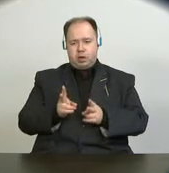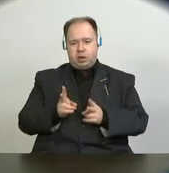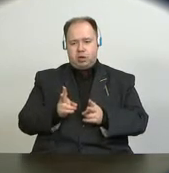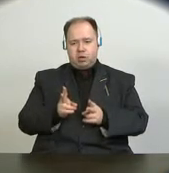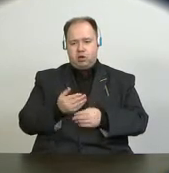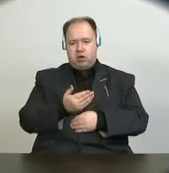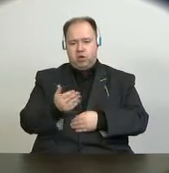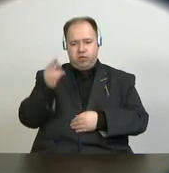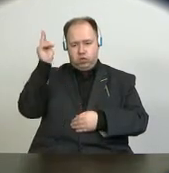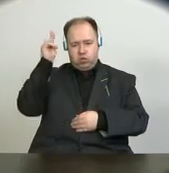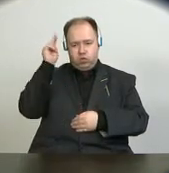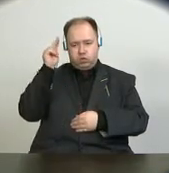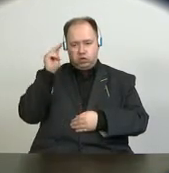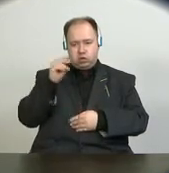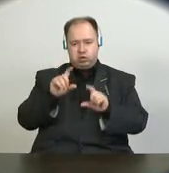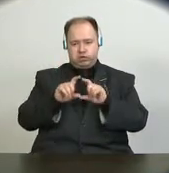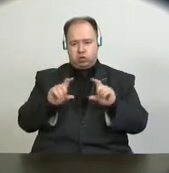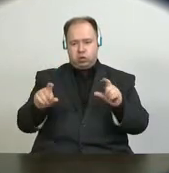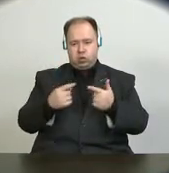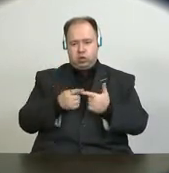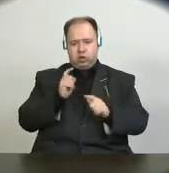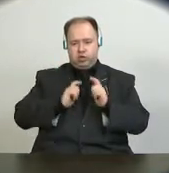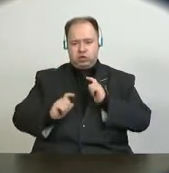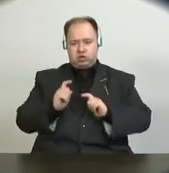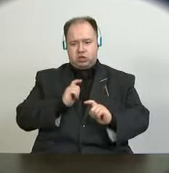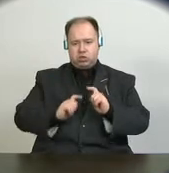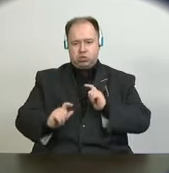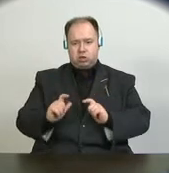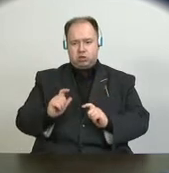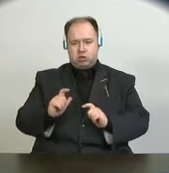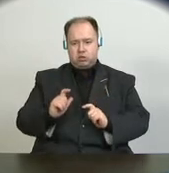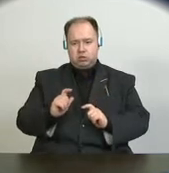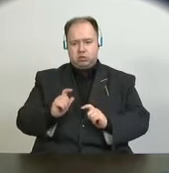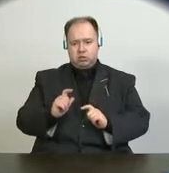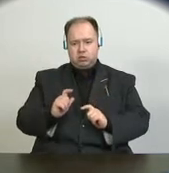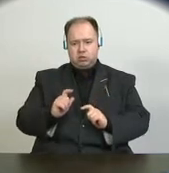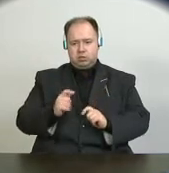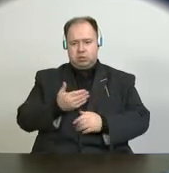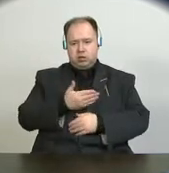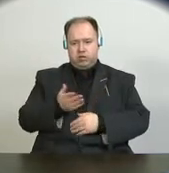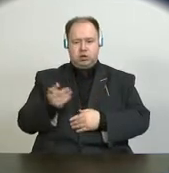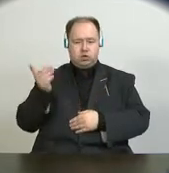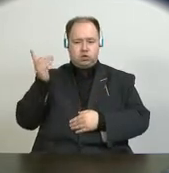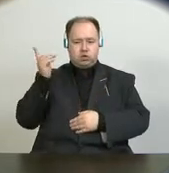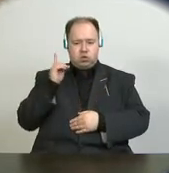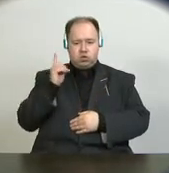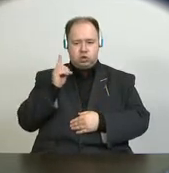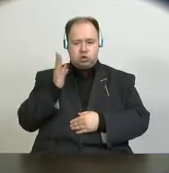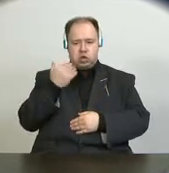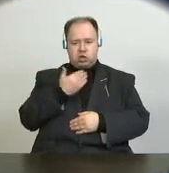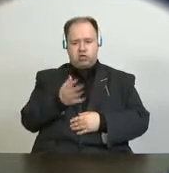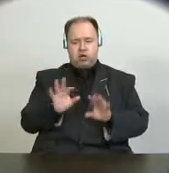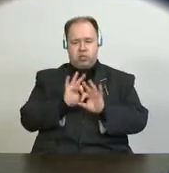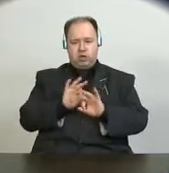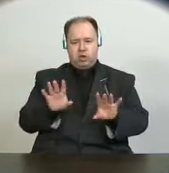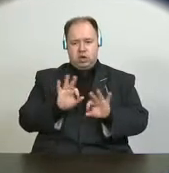вы учитесь в основном там школе или в институтах и университетах с новым вы слушаете как что-то рассказывают